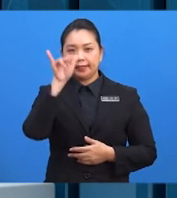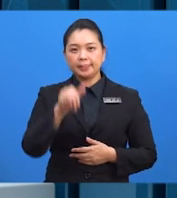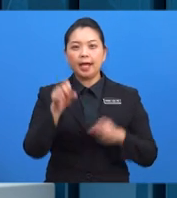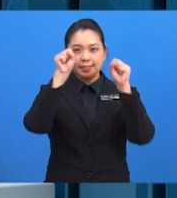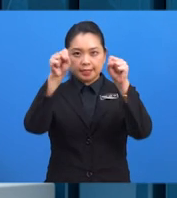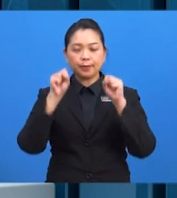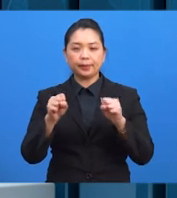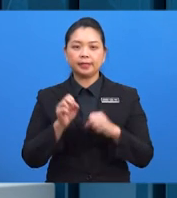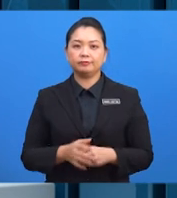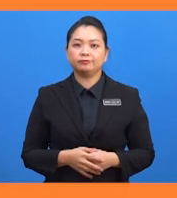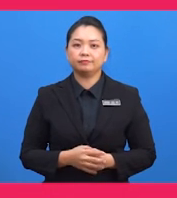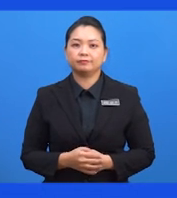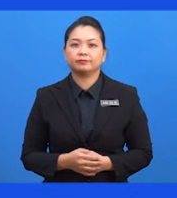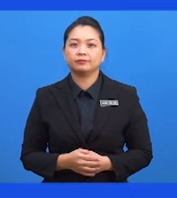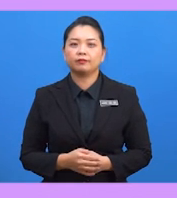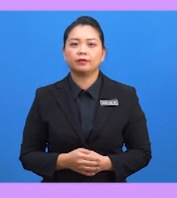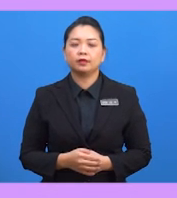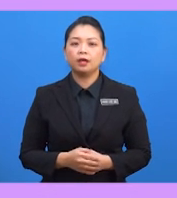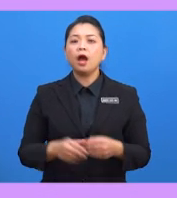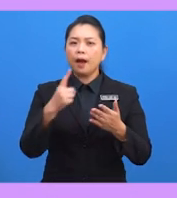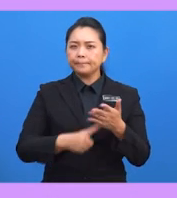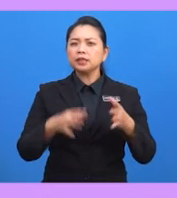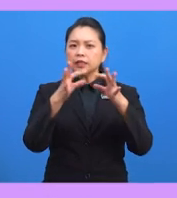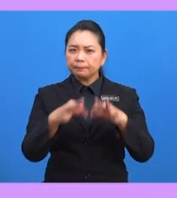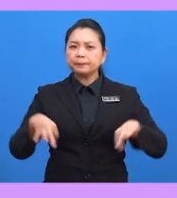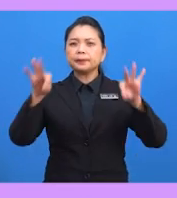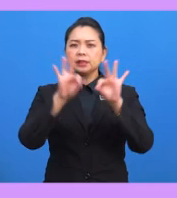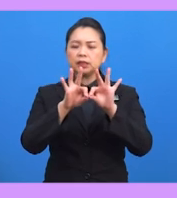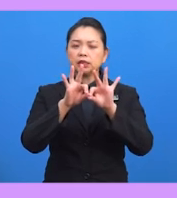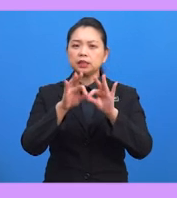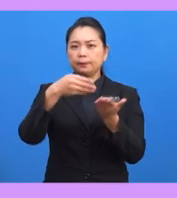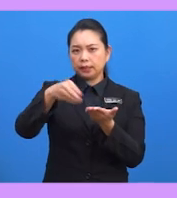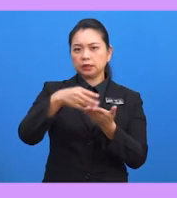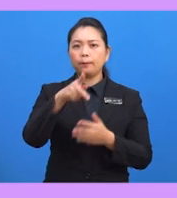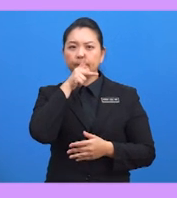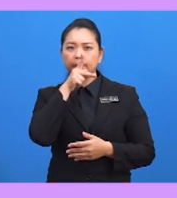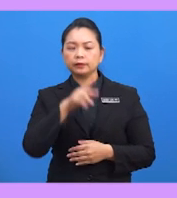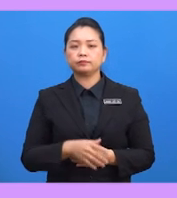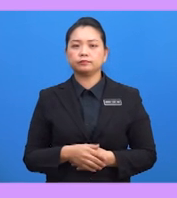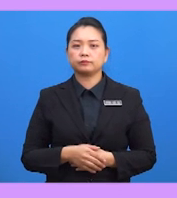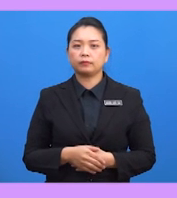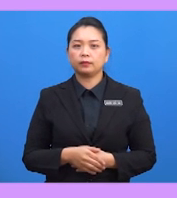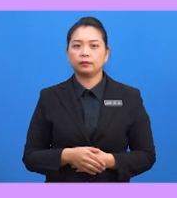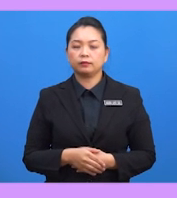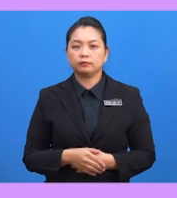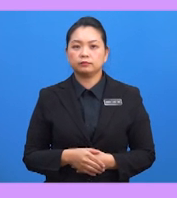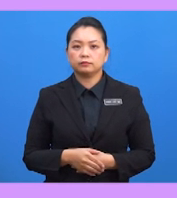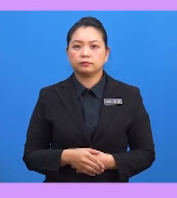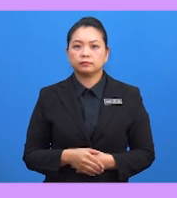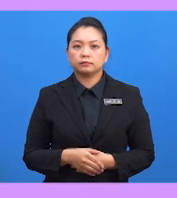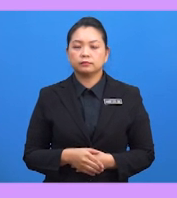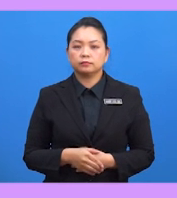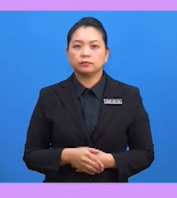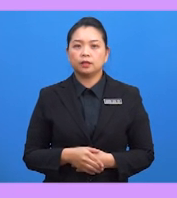yang sistematik. Apakah kepentingan belanjawan peribadi? Pertama, ia membolehkan